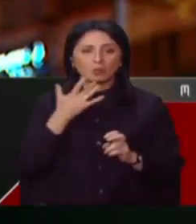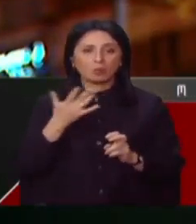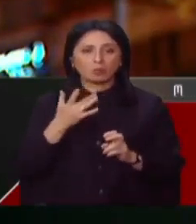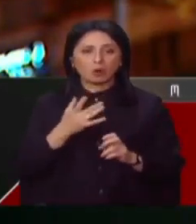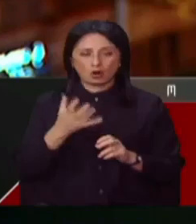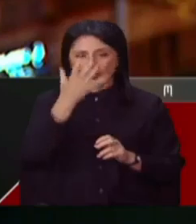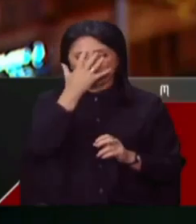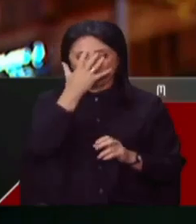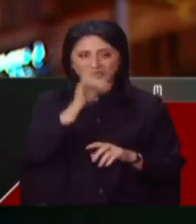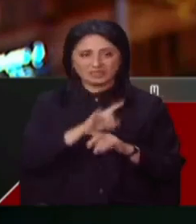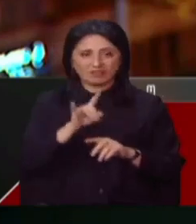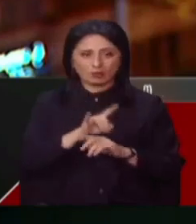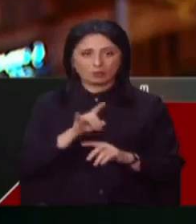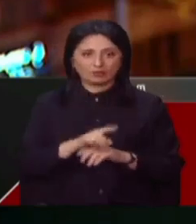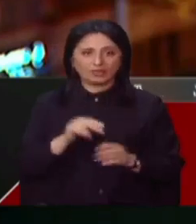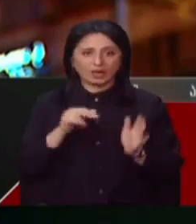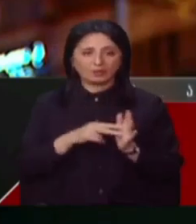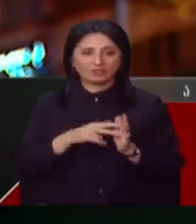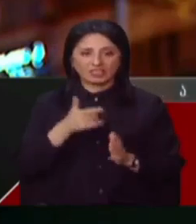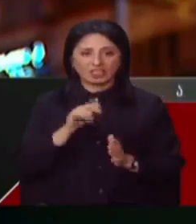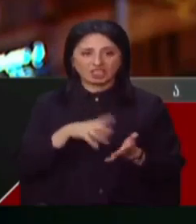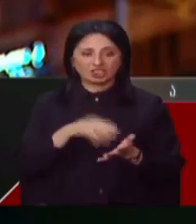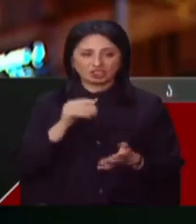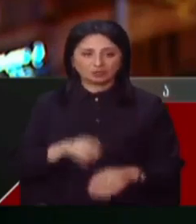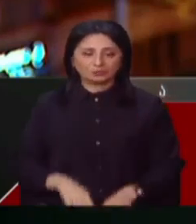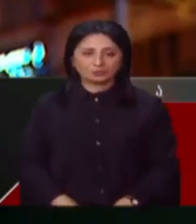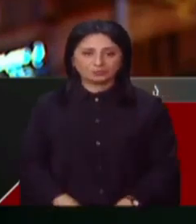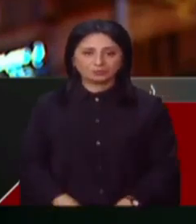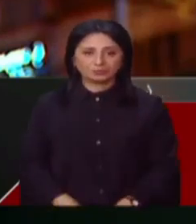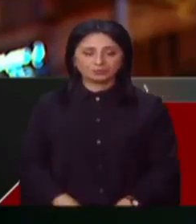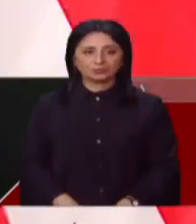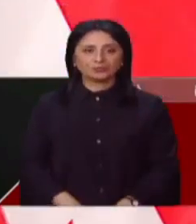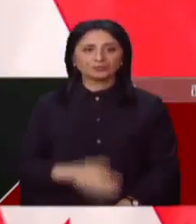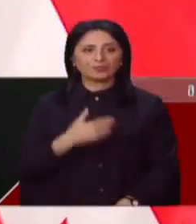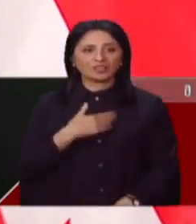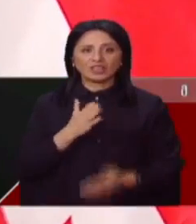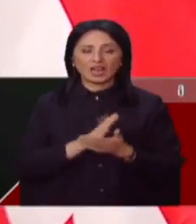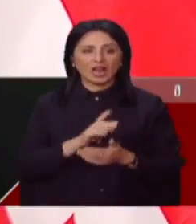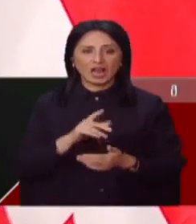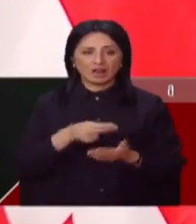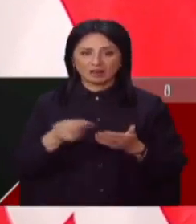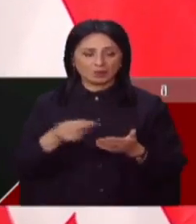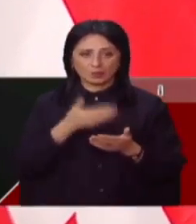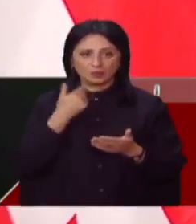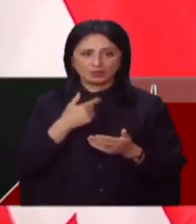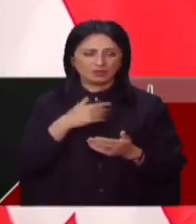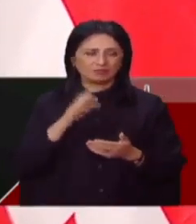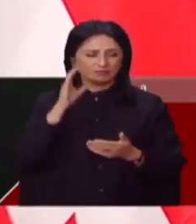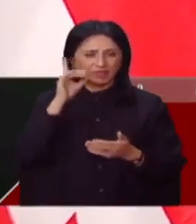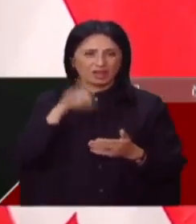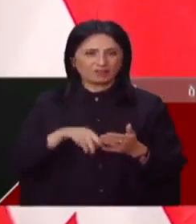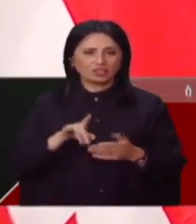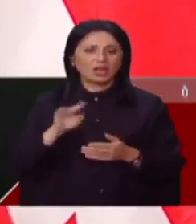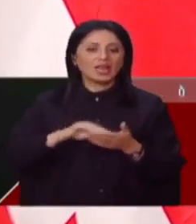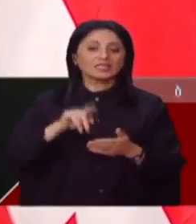პოლიტიკური ფარისევლობა. ყოველ შემთხვევაში ასე აფასებენ გირჩი ამ ქმედებას. ჩვენ არ ვართ ქალაქის ხელმომწერები და არც გჯერა, რომ